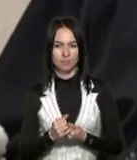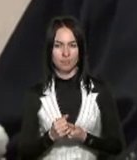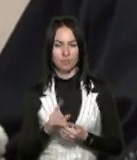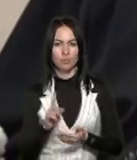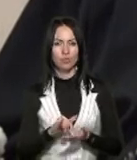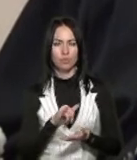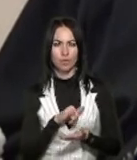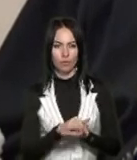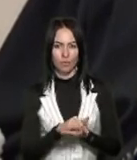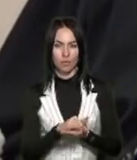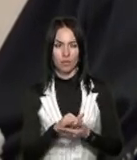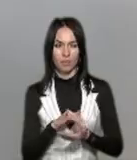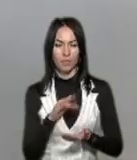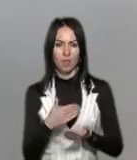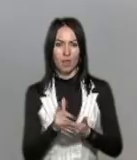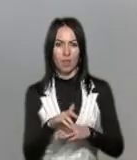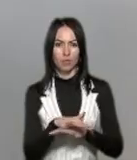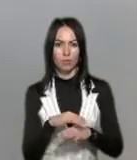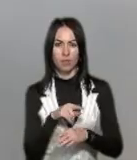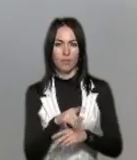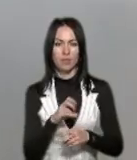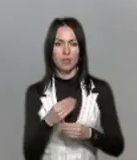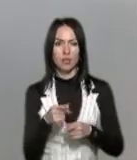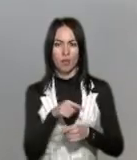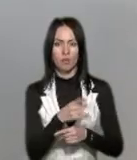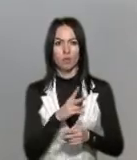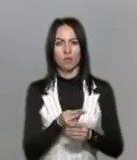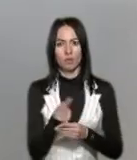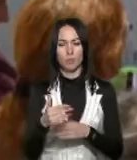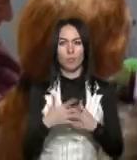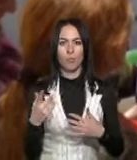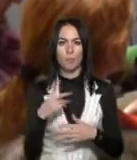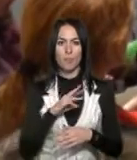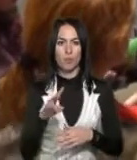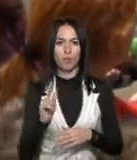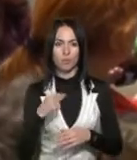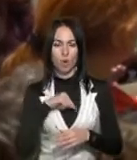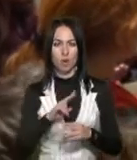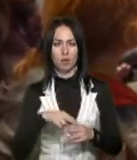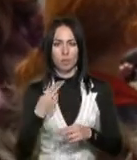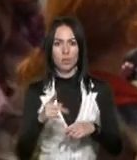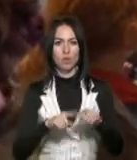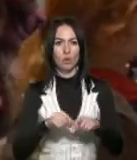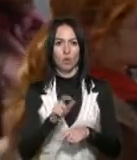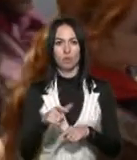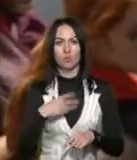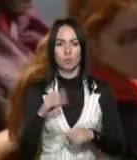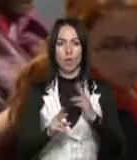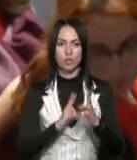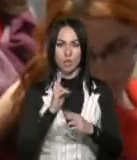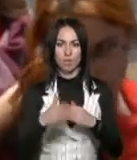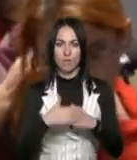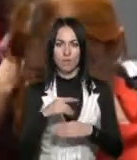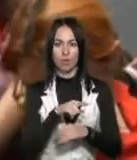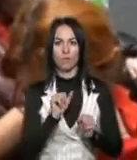становить особливу небезпеку для суспільства. Безрук має сплатити понад 1 мільйон гривень моральної компенсації родичам загиблих. Оскаржити вирок він